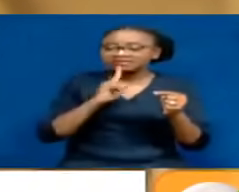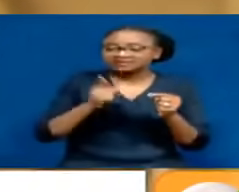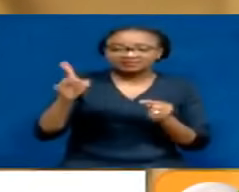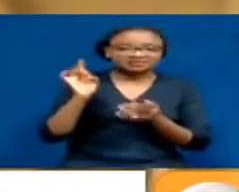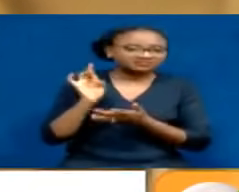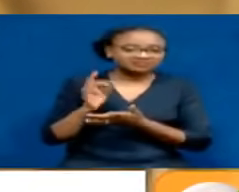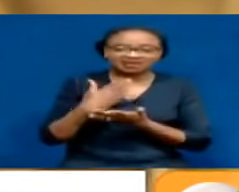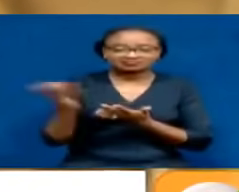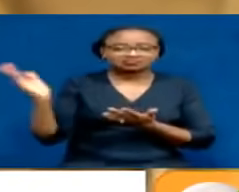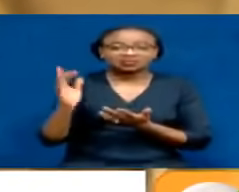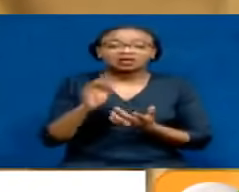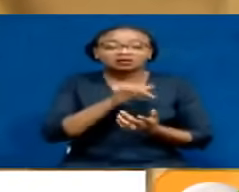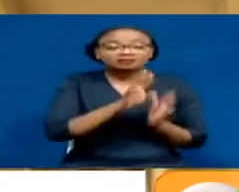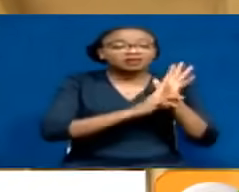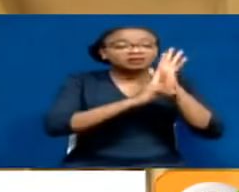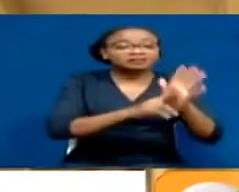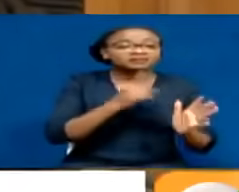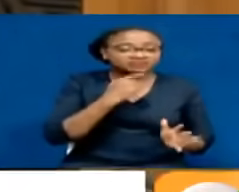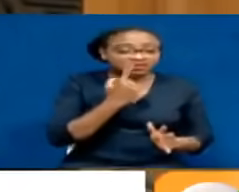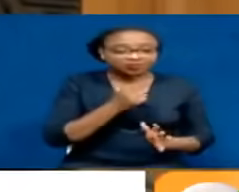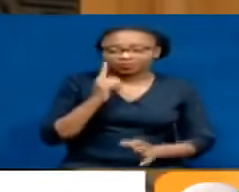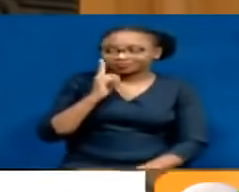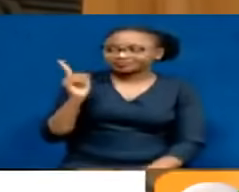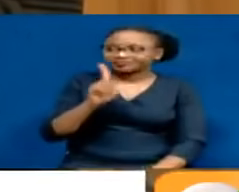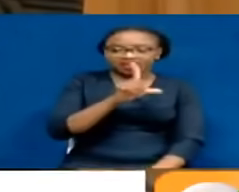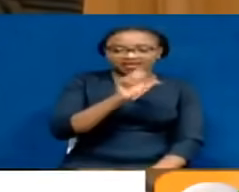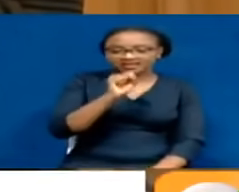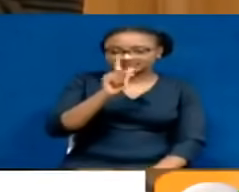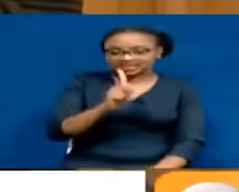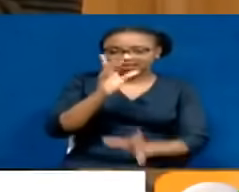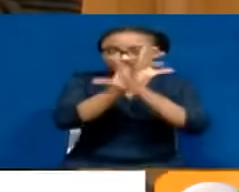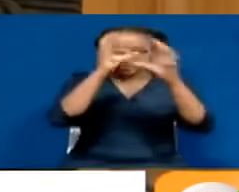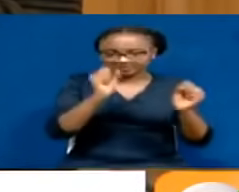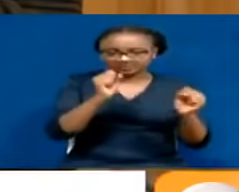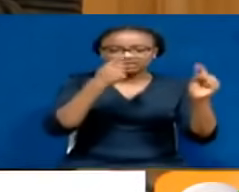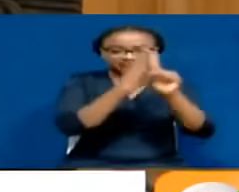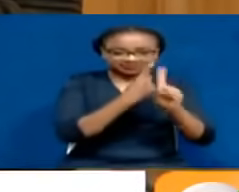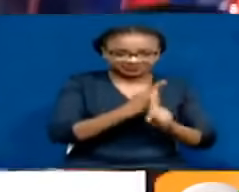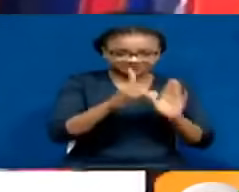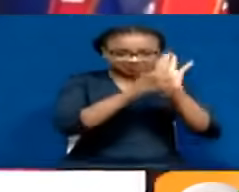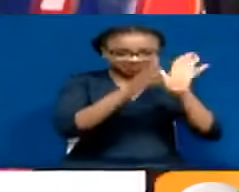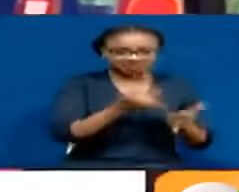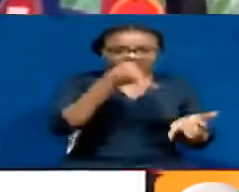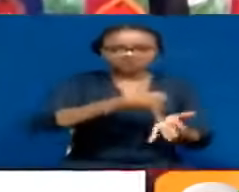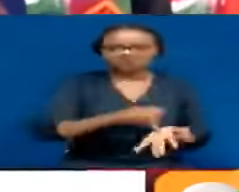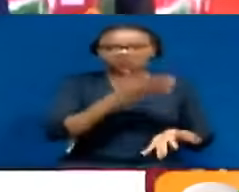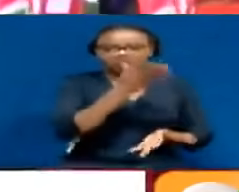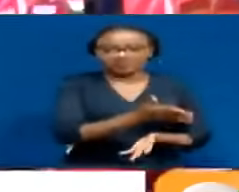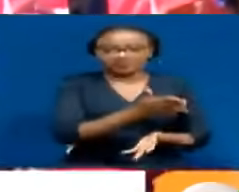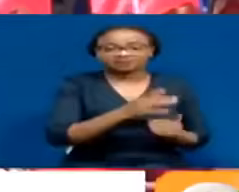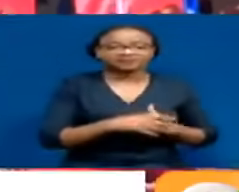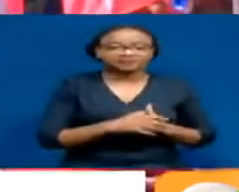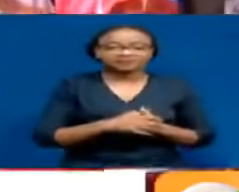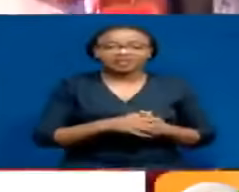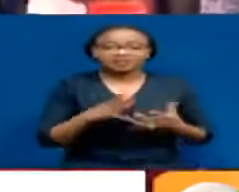mbali watawasilishwa na rais wa chama cha mawakili nchini Nelson Havi miongoni mwa mawakili wengine. Wanaopigia